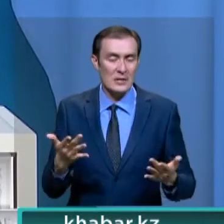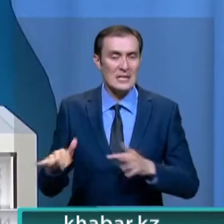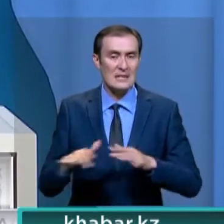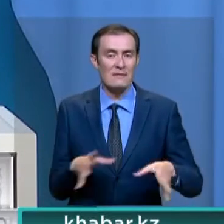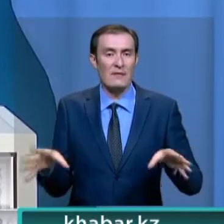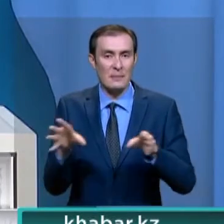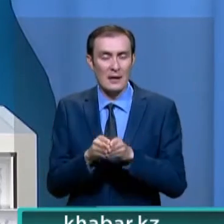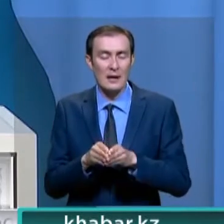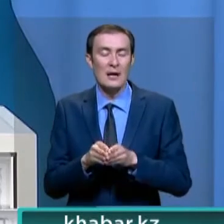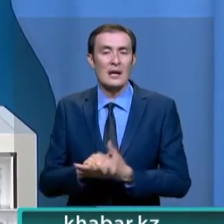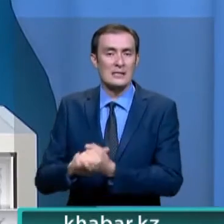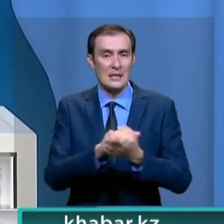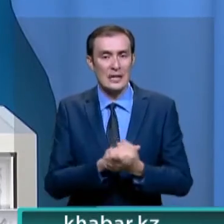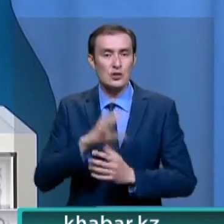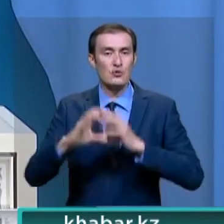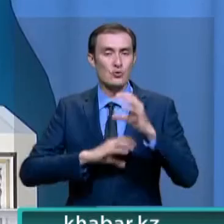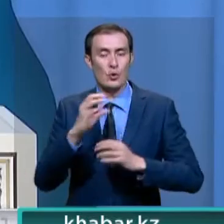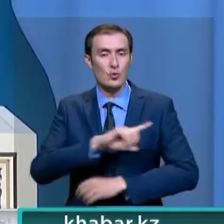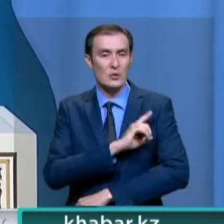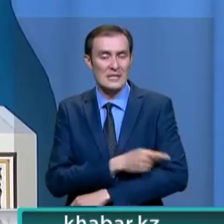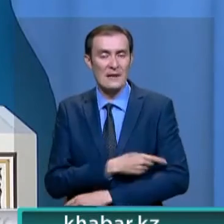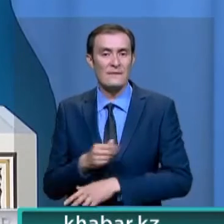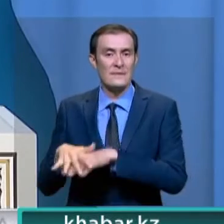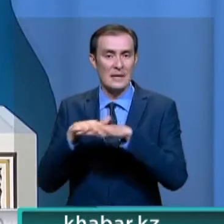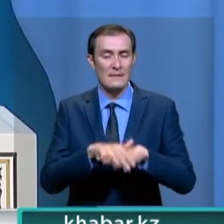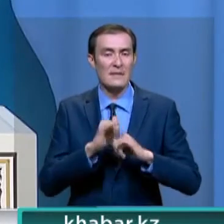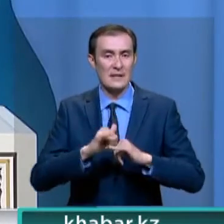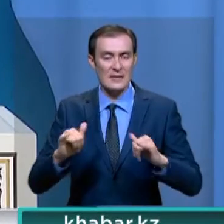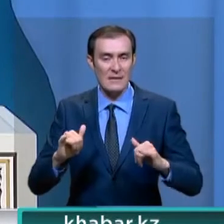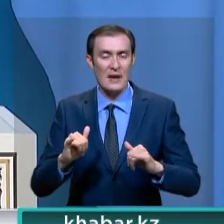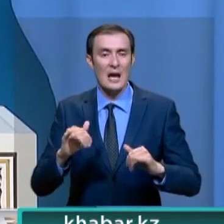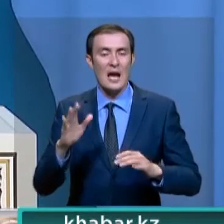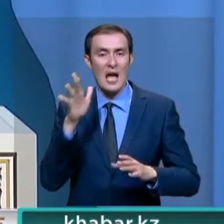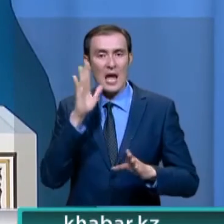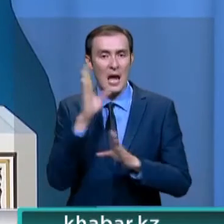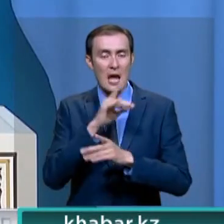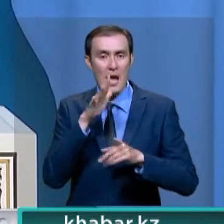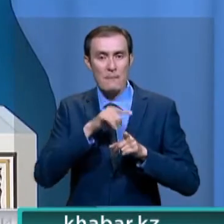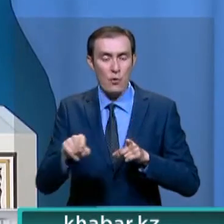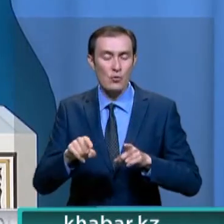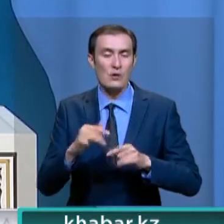рамках консолидации международных усилий в сфере финансирования развития в эпоху пандемии COVID-19.